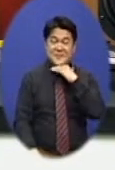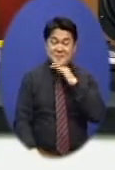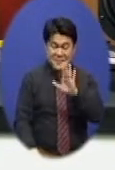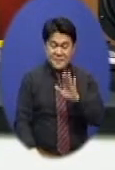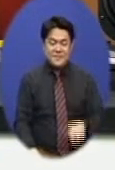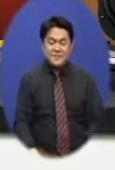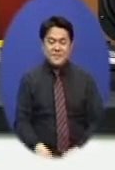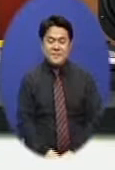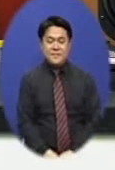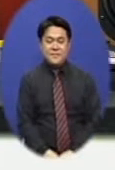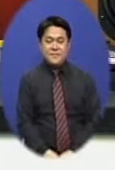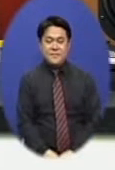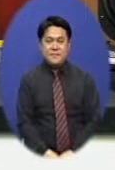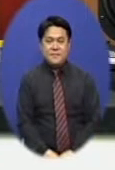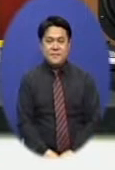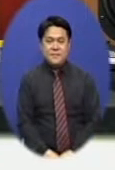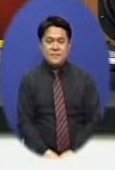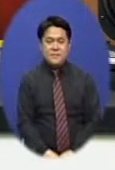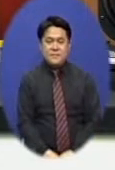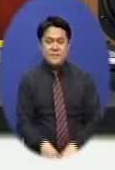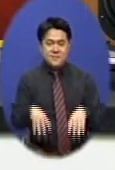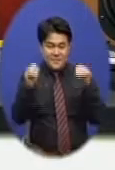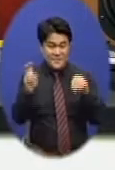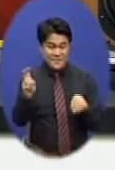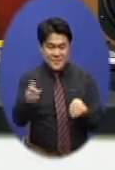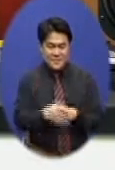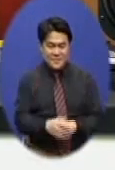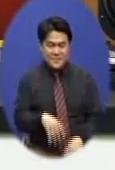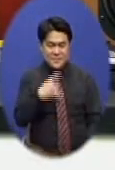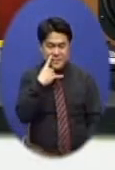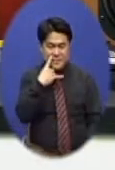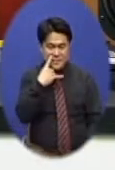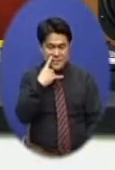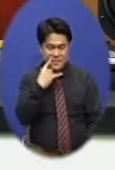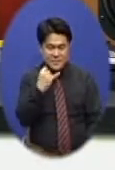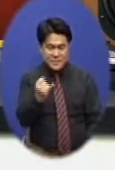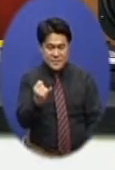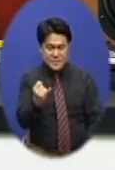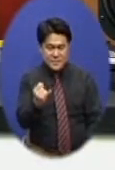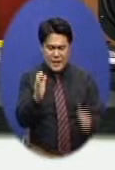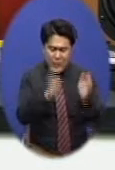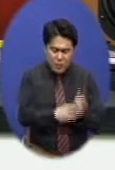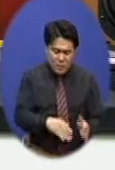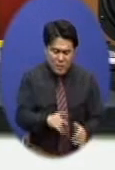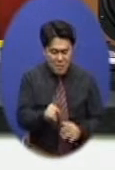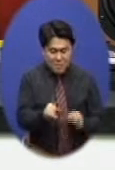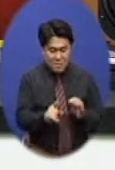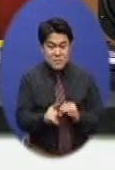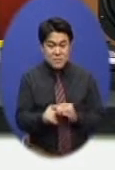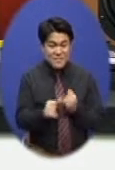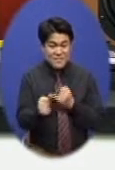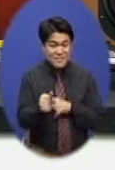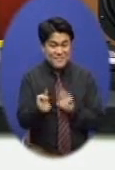네. 아. 이제 끄셨나 보다. 자, 우리 어머니는 지금 박 사장님하고